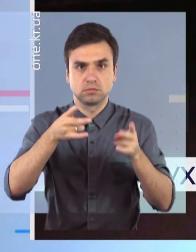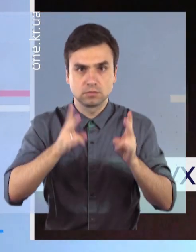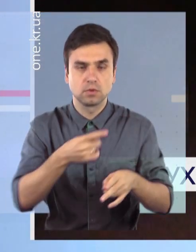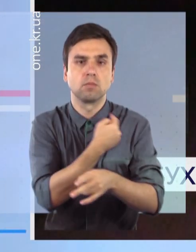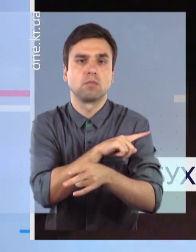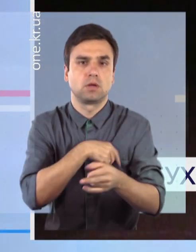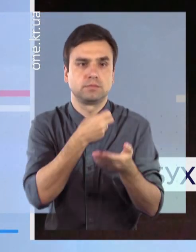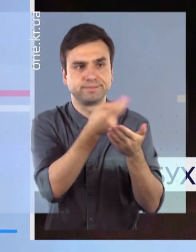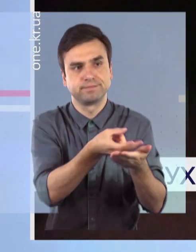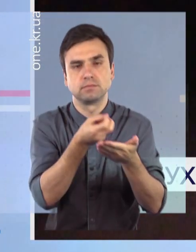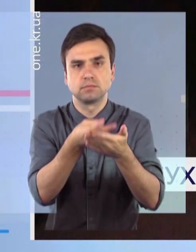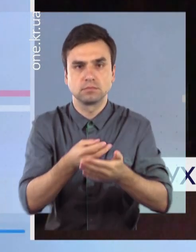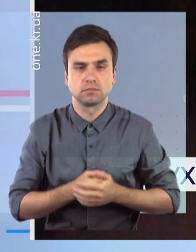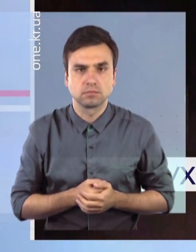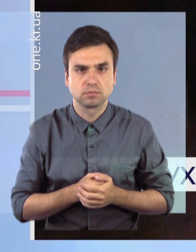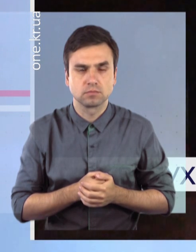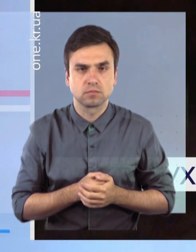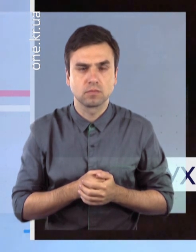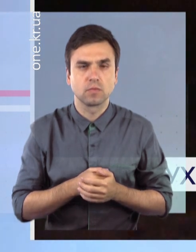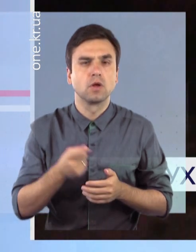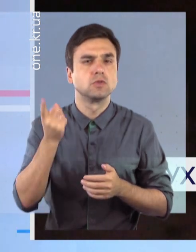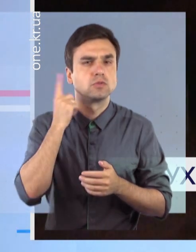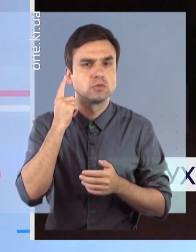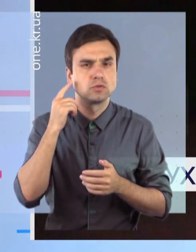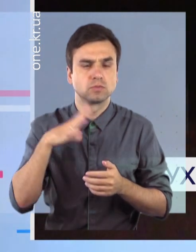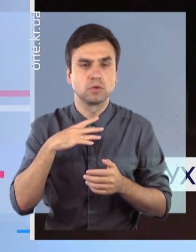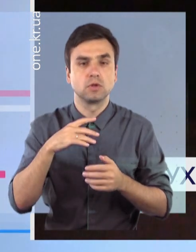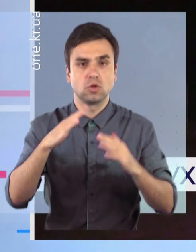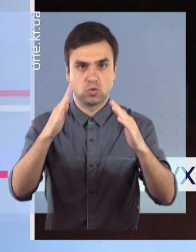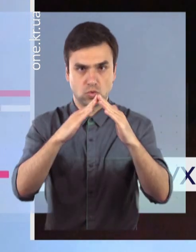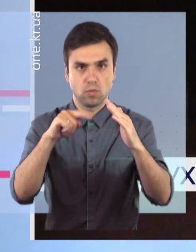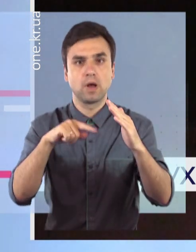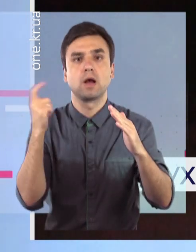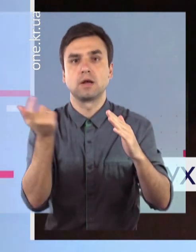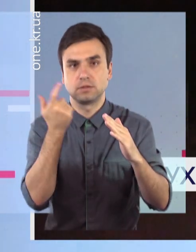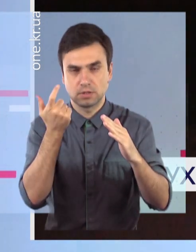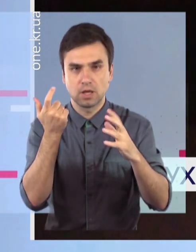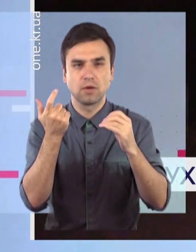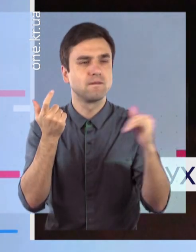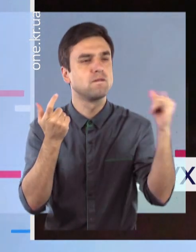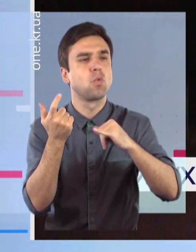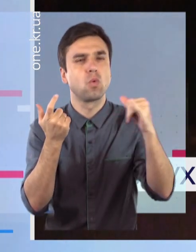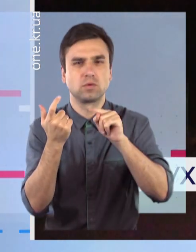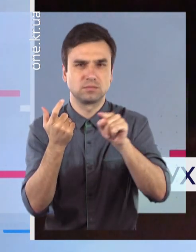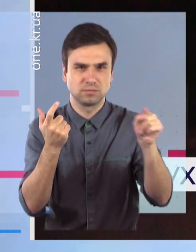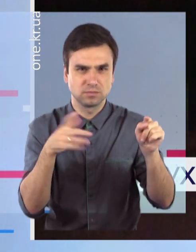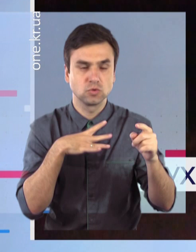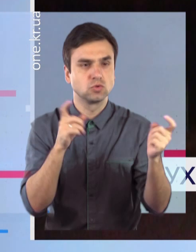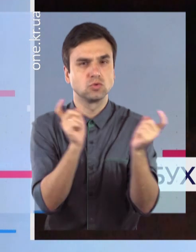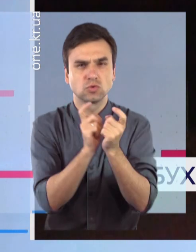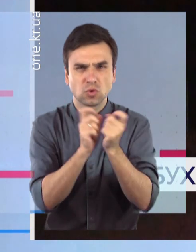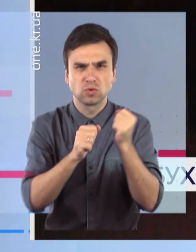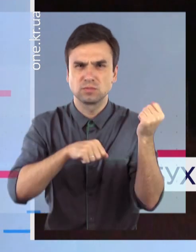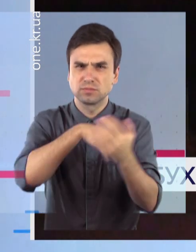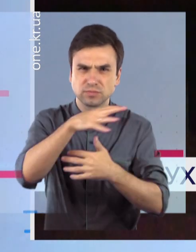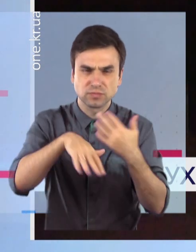Місцеві подейкують, що між господарем будинку та гостями стався конфлікт, в результаті якого прогримів вибух. Та